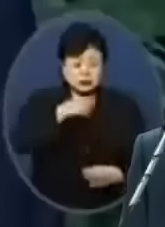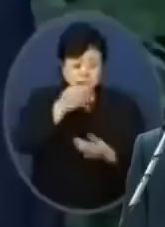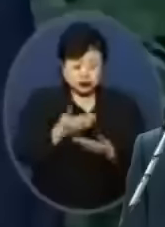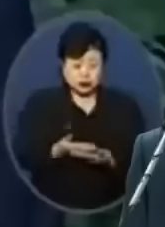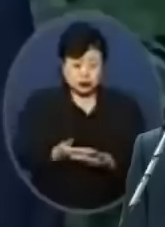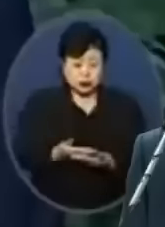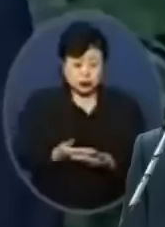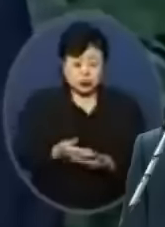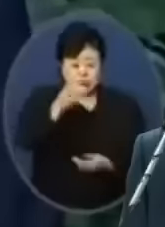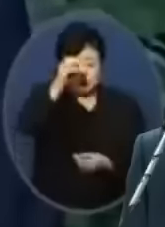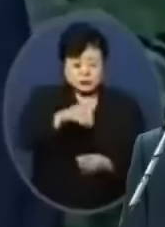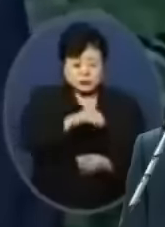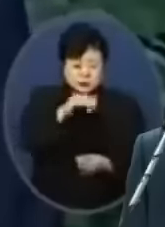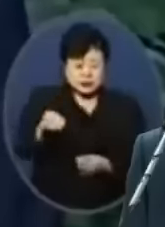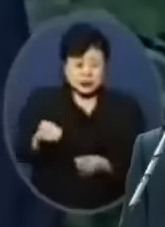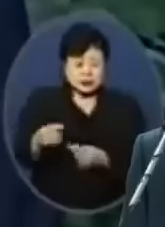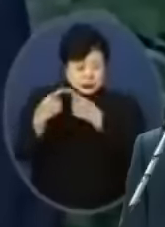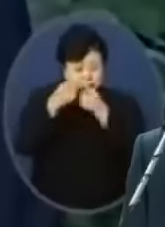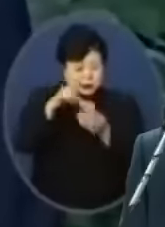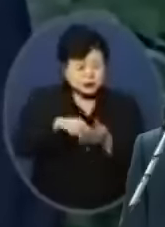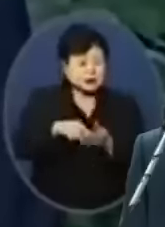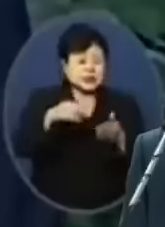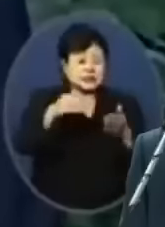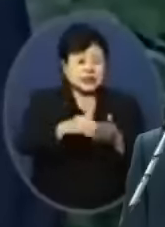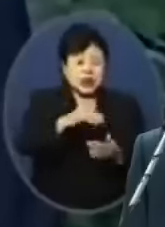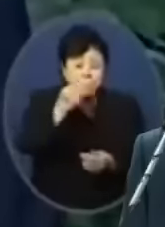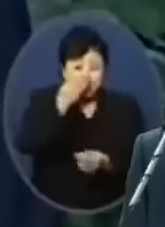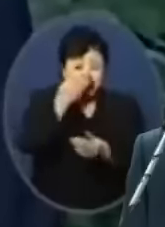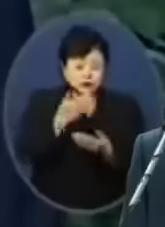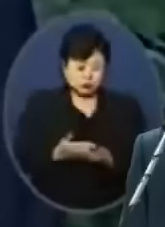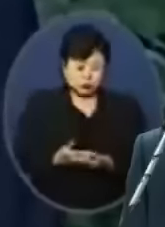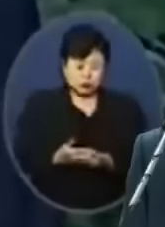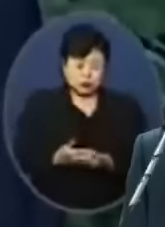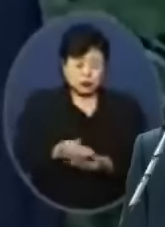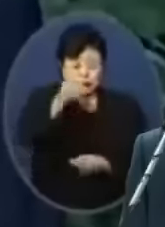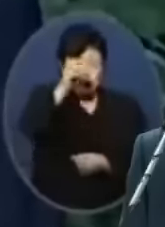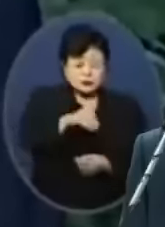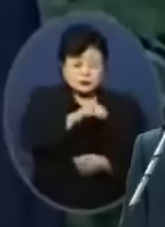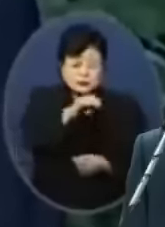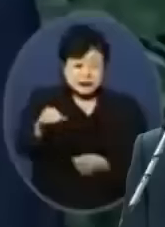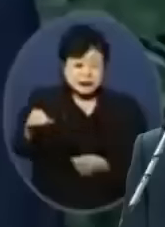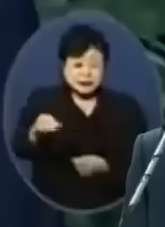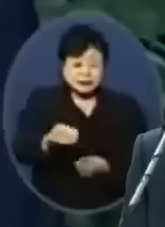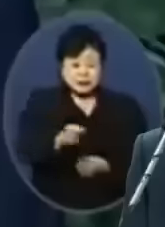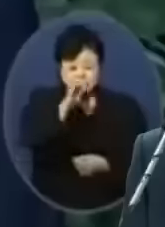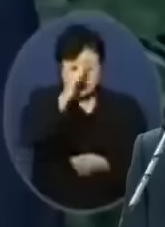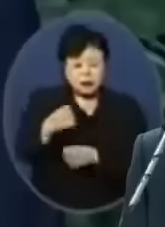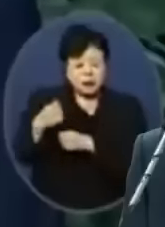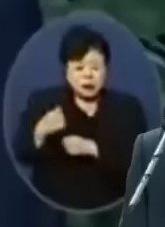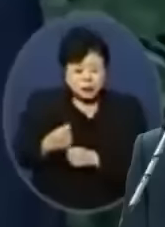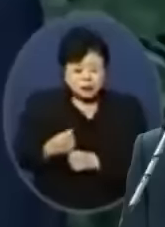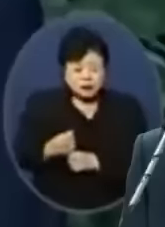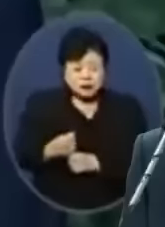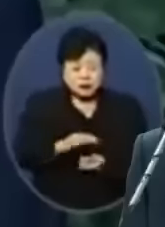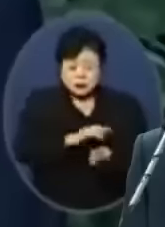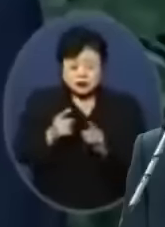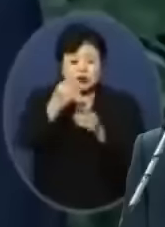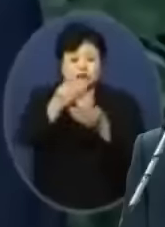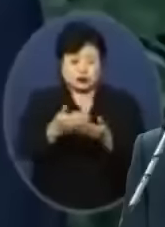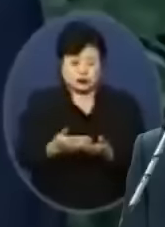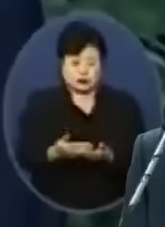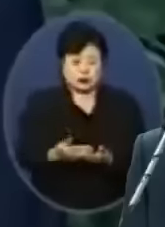주셨으며 십자가에서 허물을 다 청산하고 거룩함을 주셨으며 십자가에서 우리 질병을 걸머지고 치료를